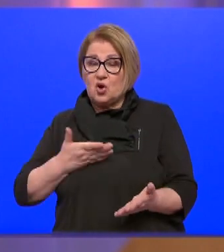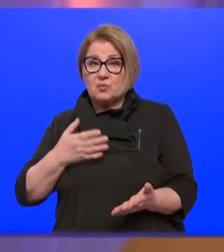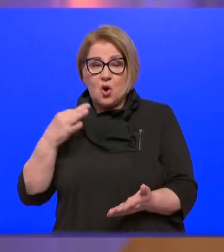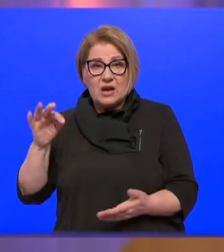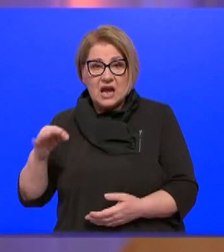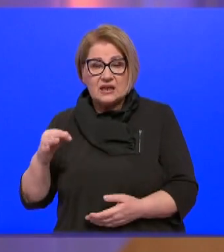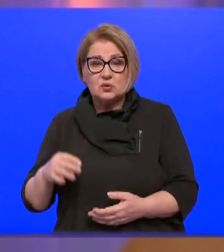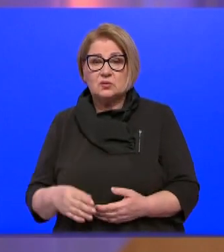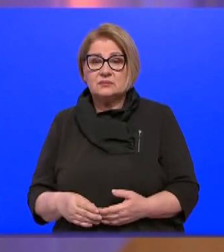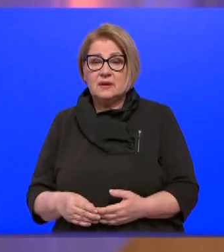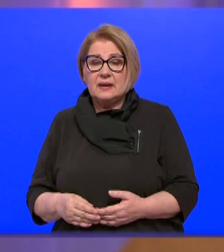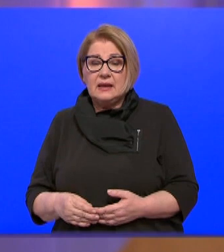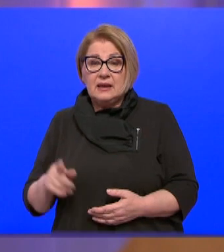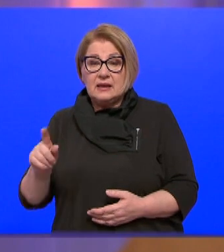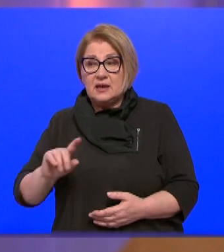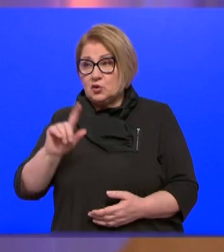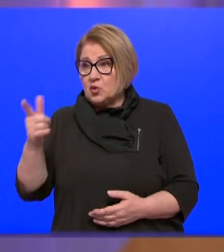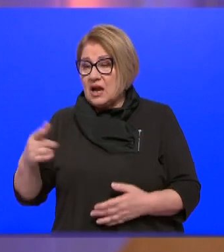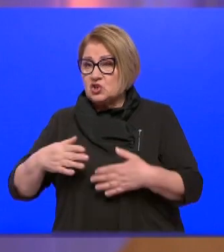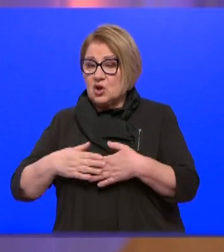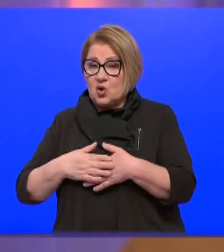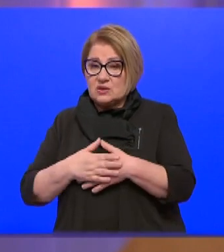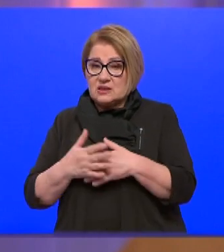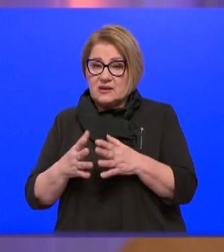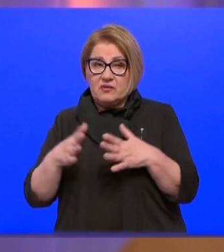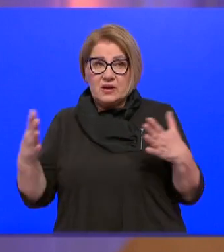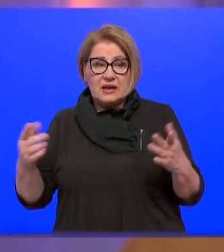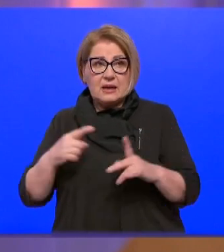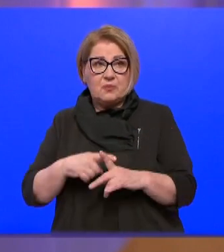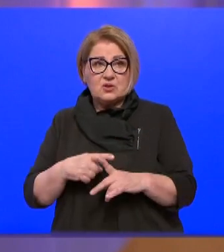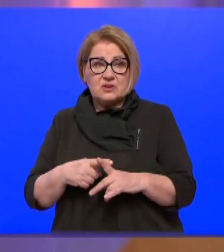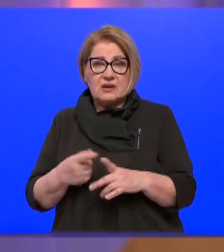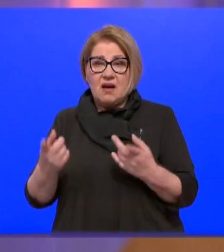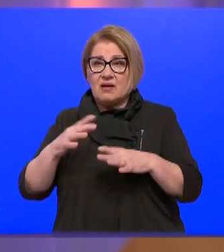nekakav drugačiji duh, velika pozitiva, ali